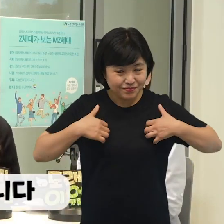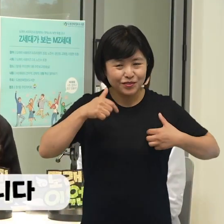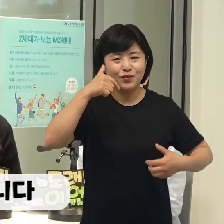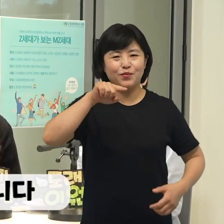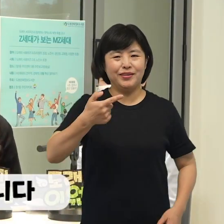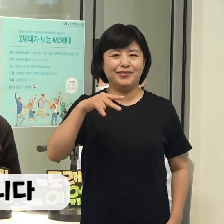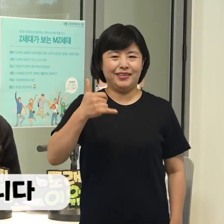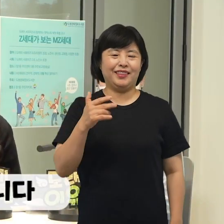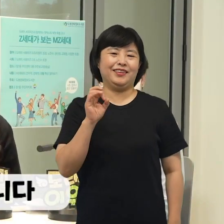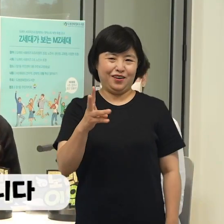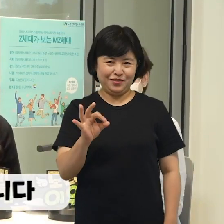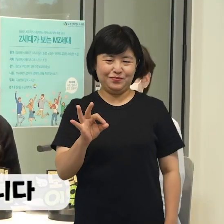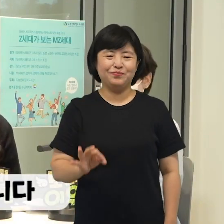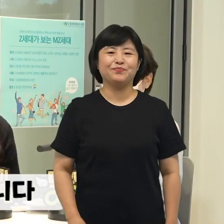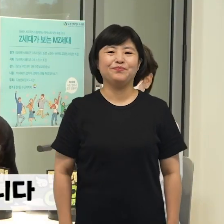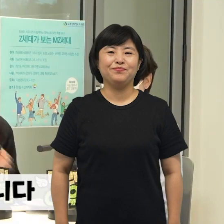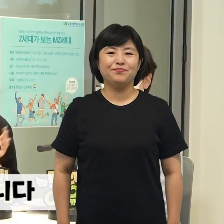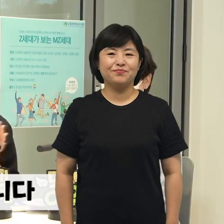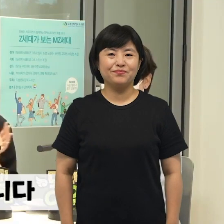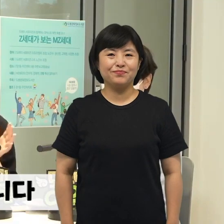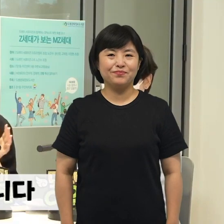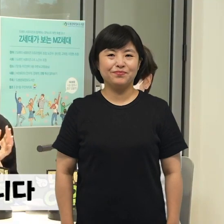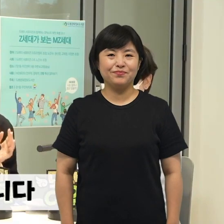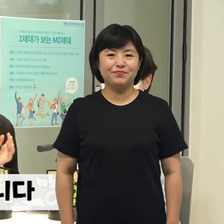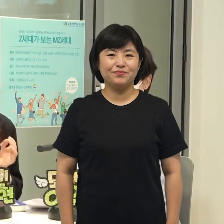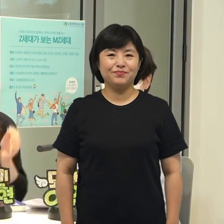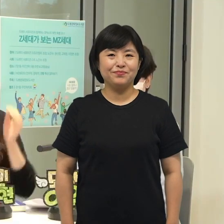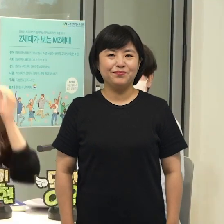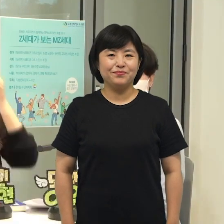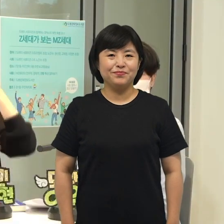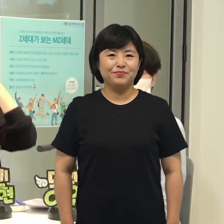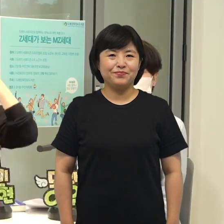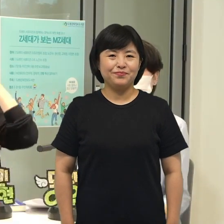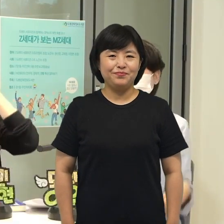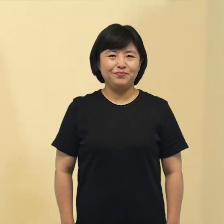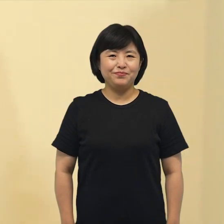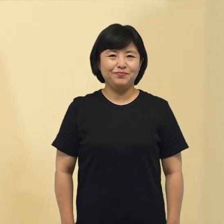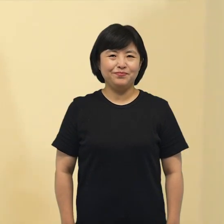안녕하세요. 반갑습니다. 권신영입니다. 와.